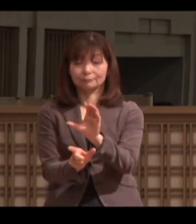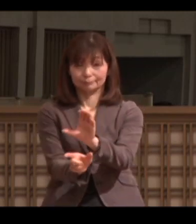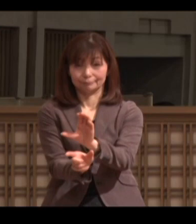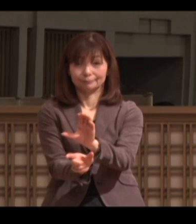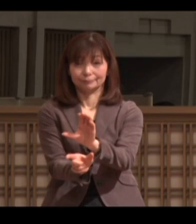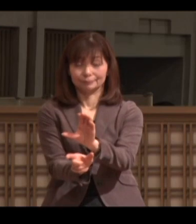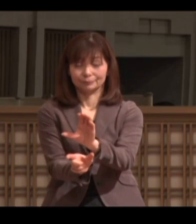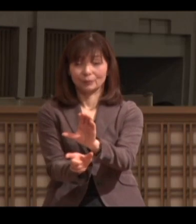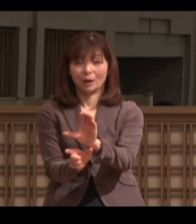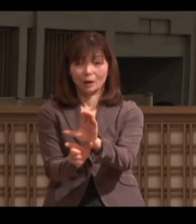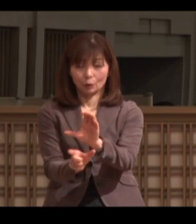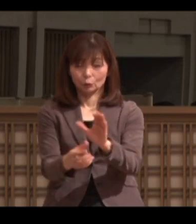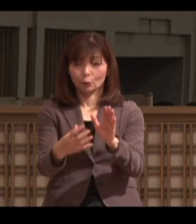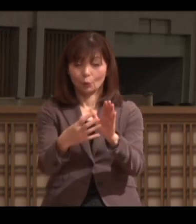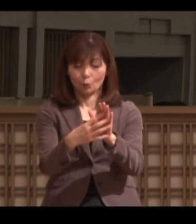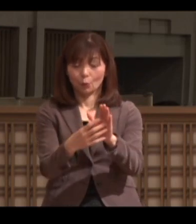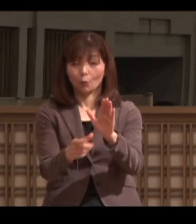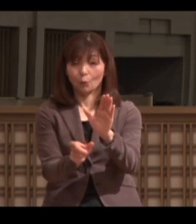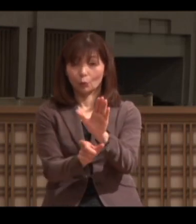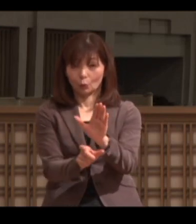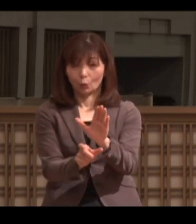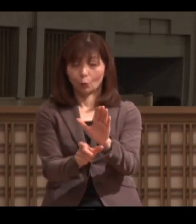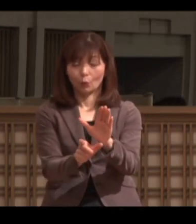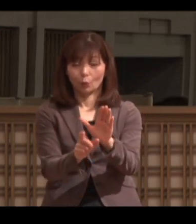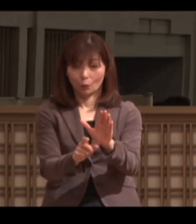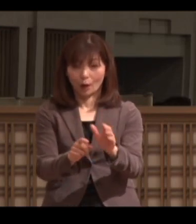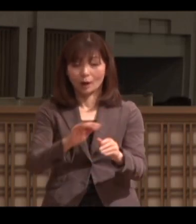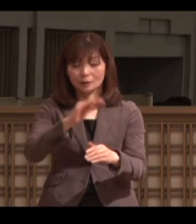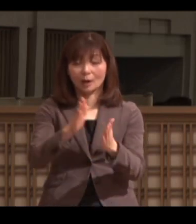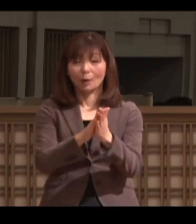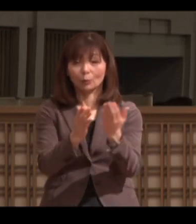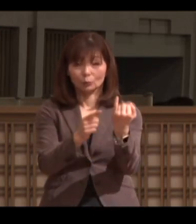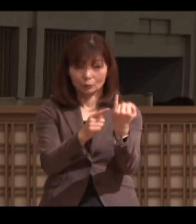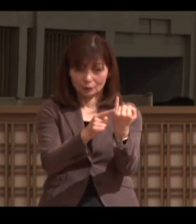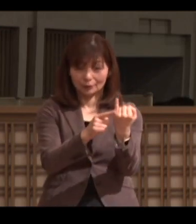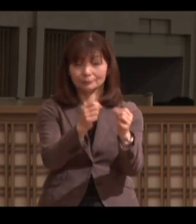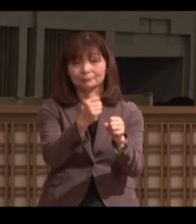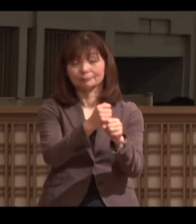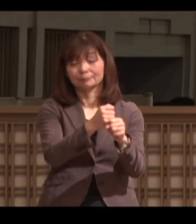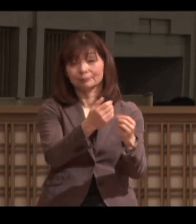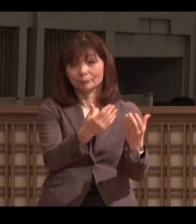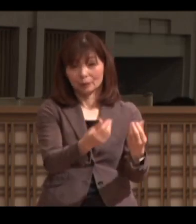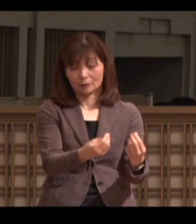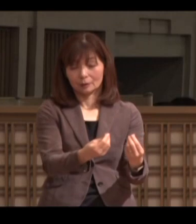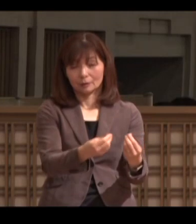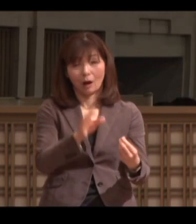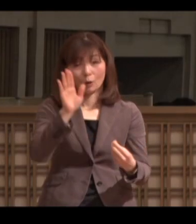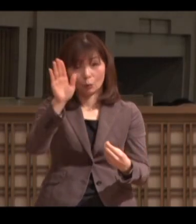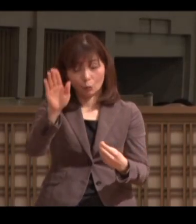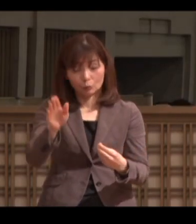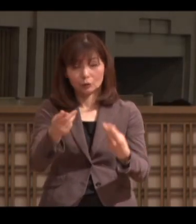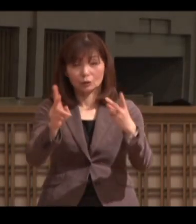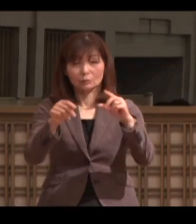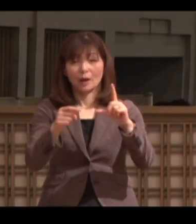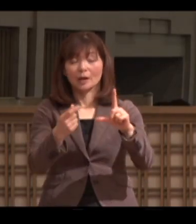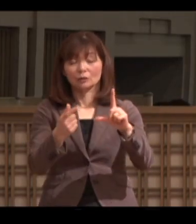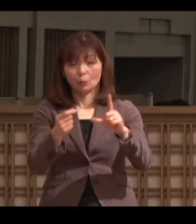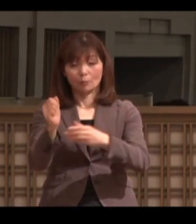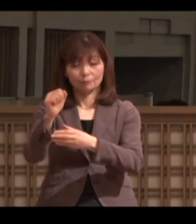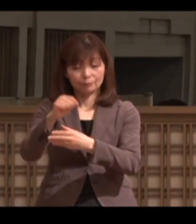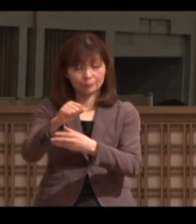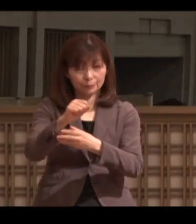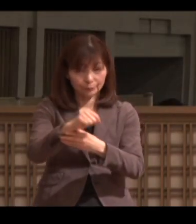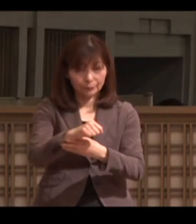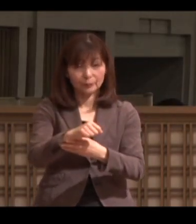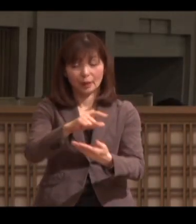この広島エルモのロゴタイプは山本様がデザインされました今後広島エルモとして認定された